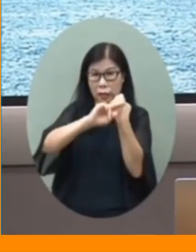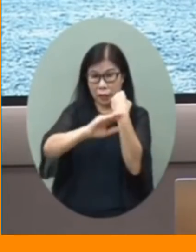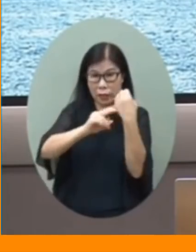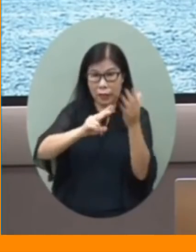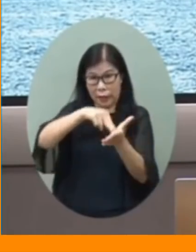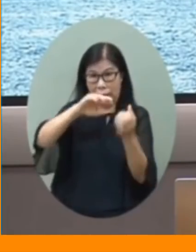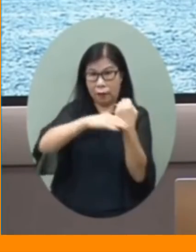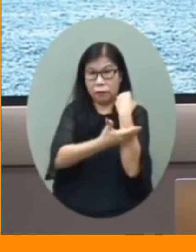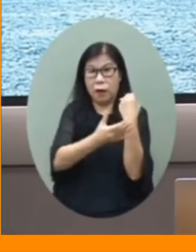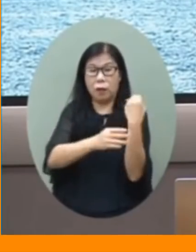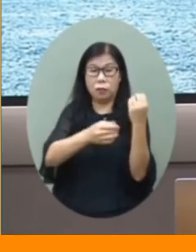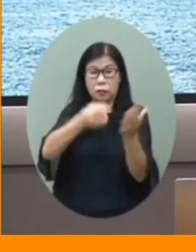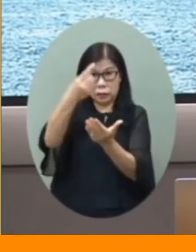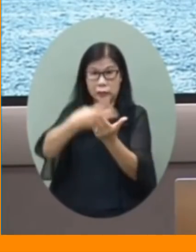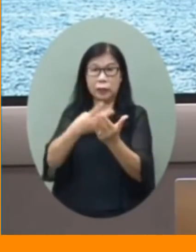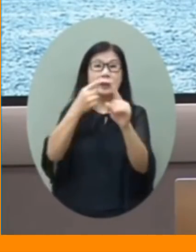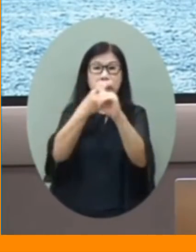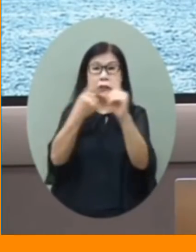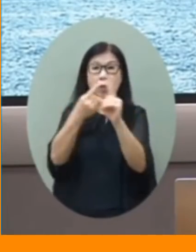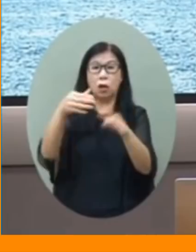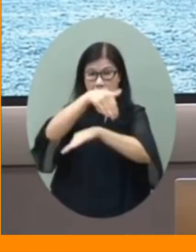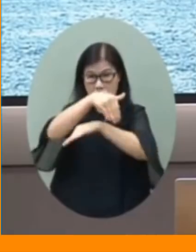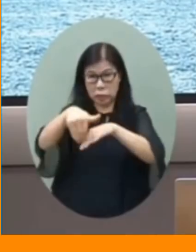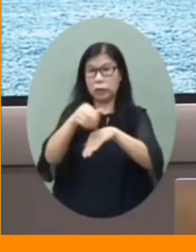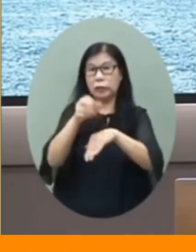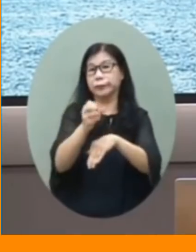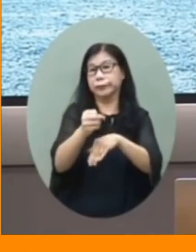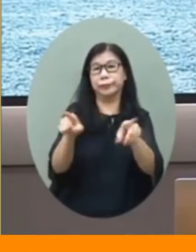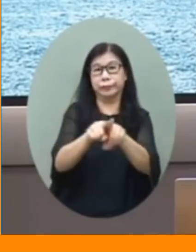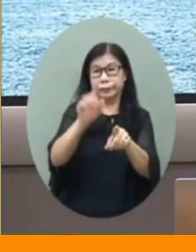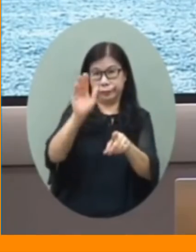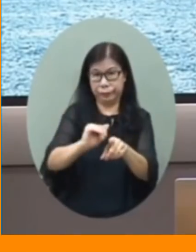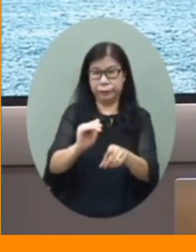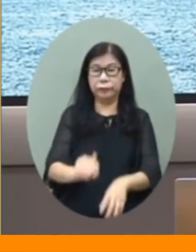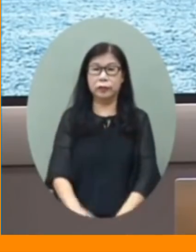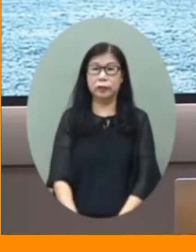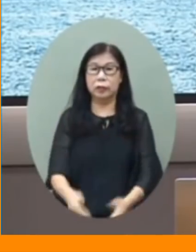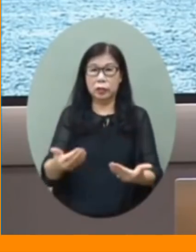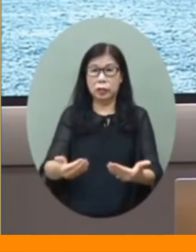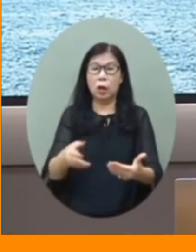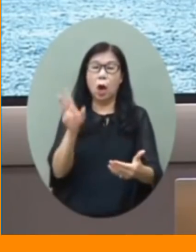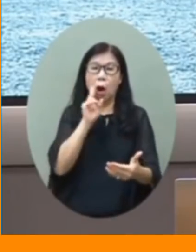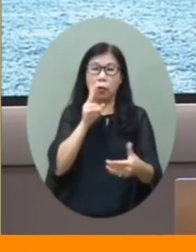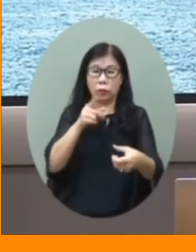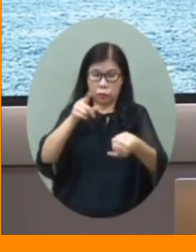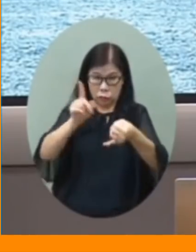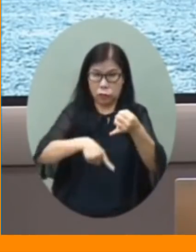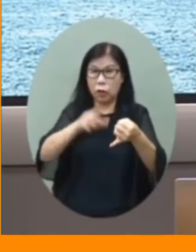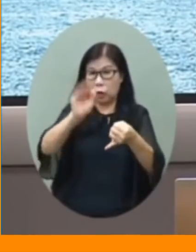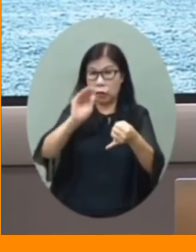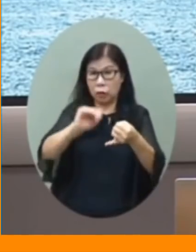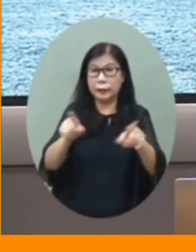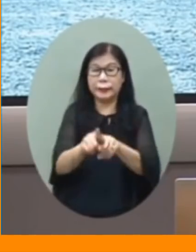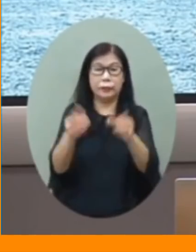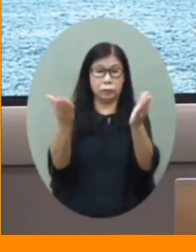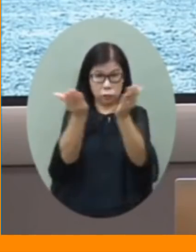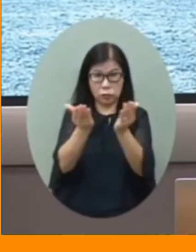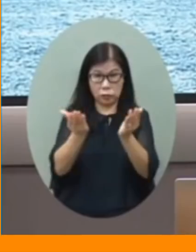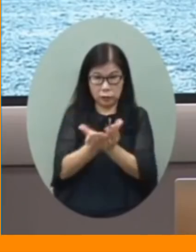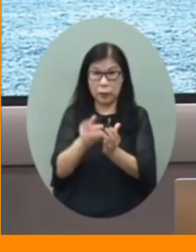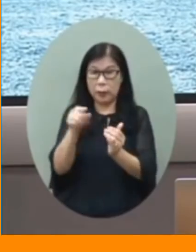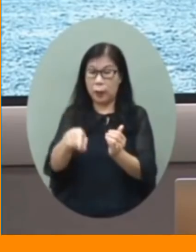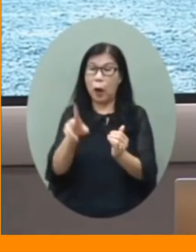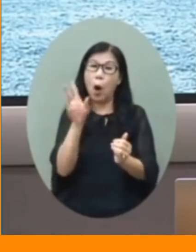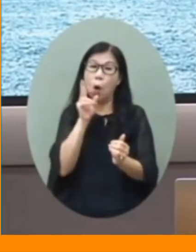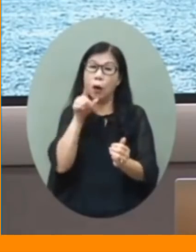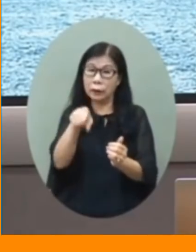一條原本嘅設計嘅精神嘅。咁所以如果呢個假設成為咗係事實咧，就出現你嗰